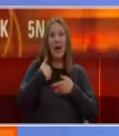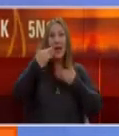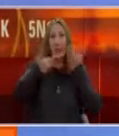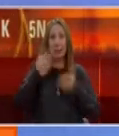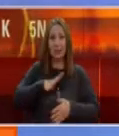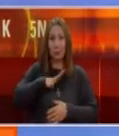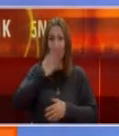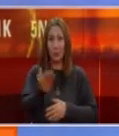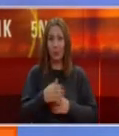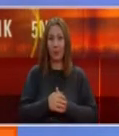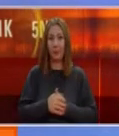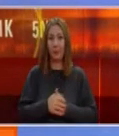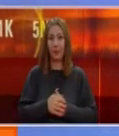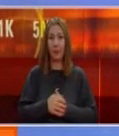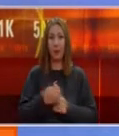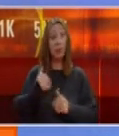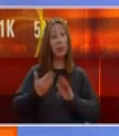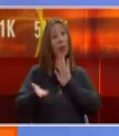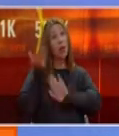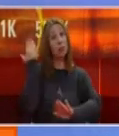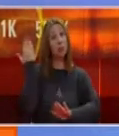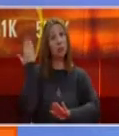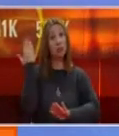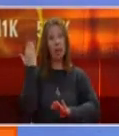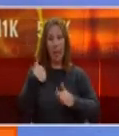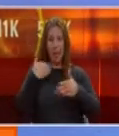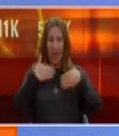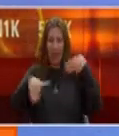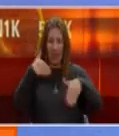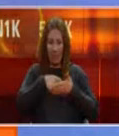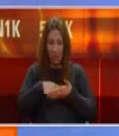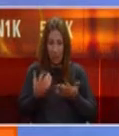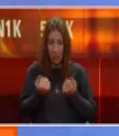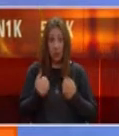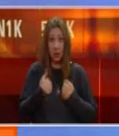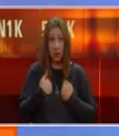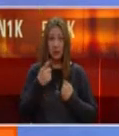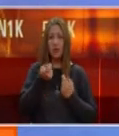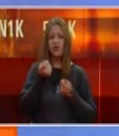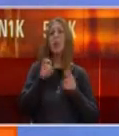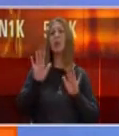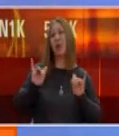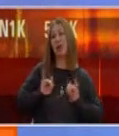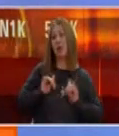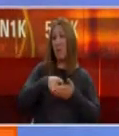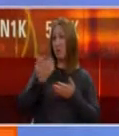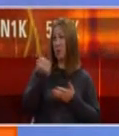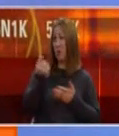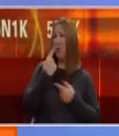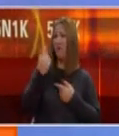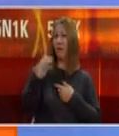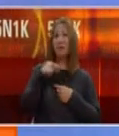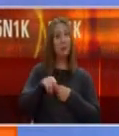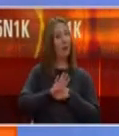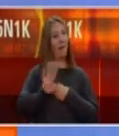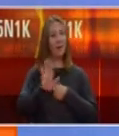istiyorum. Ben daha önceden engelli maaşı alırken sen çalışmadan maaş alıyorsun diyorlardı. Şimdi